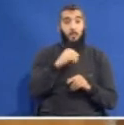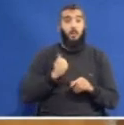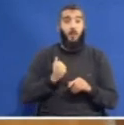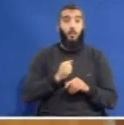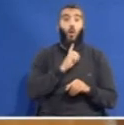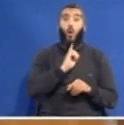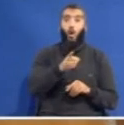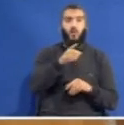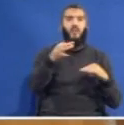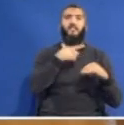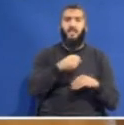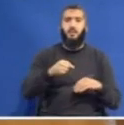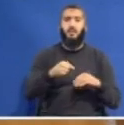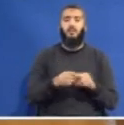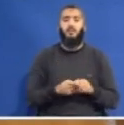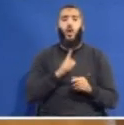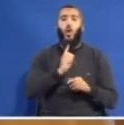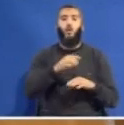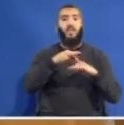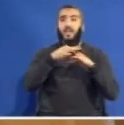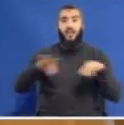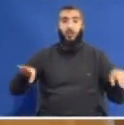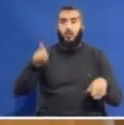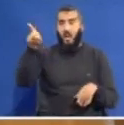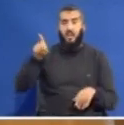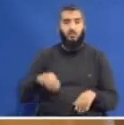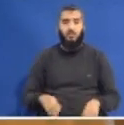مش تطلب منه، تأمره أن يطلقها.